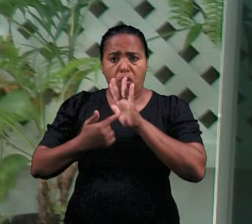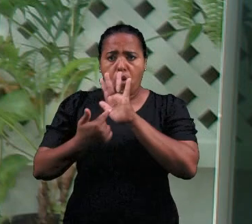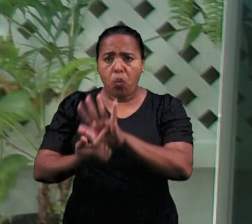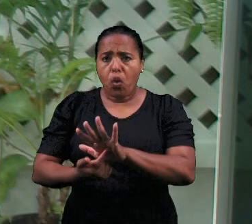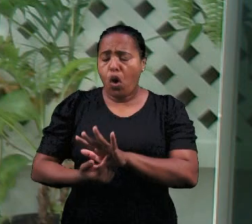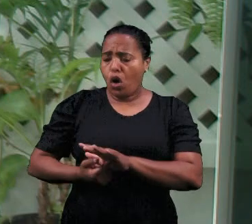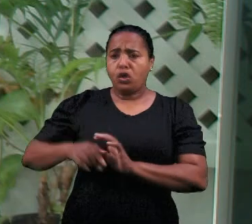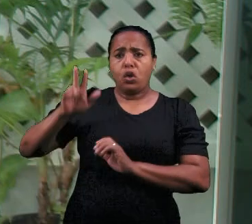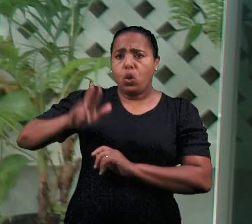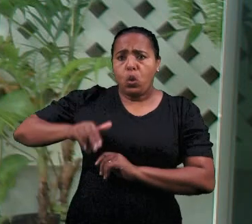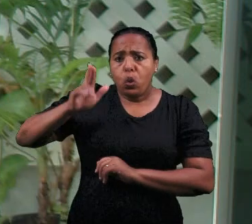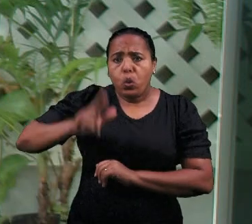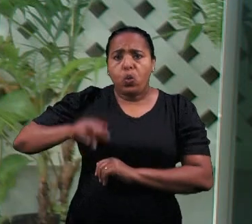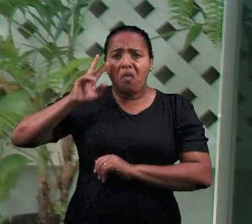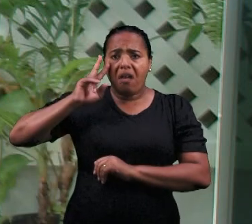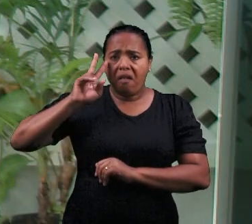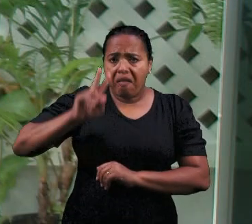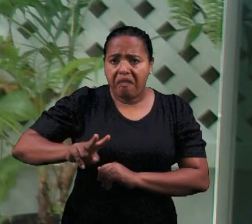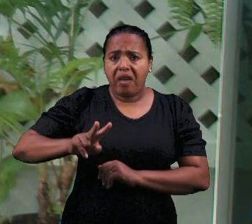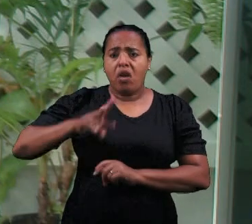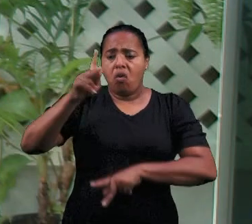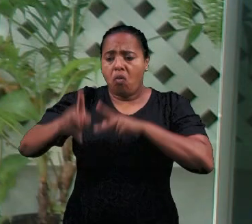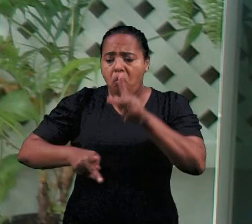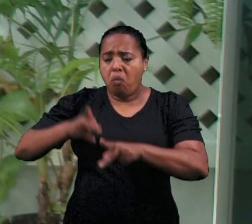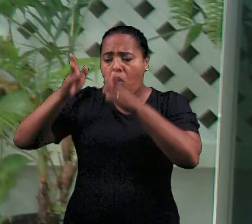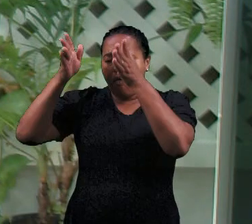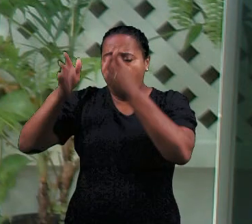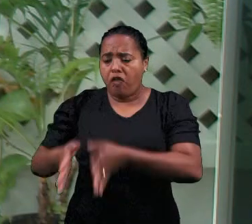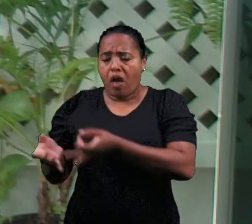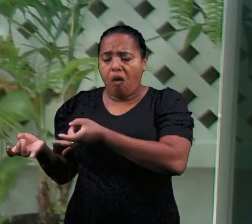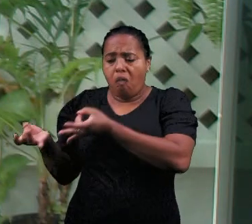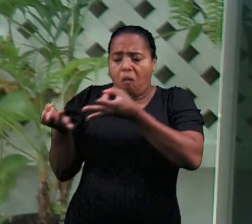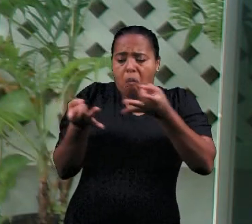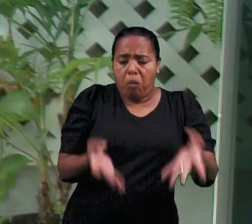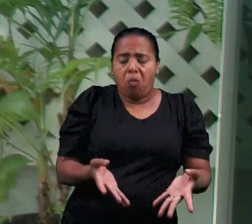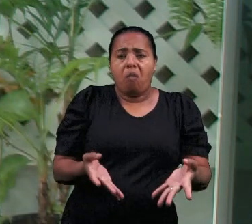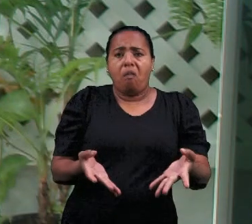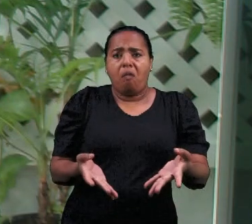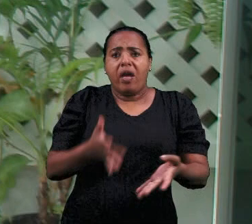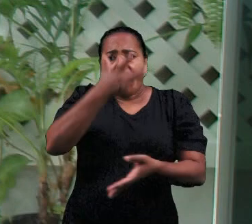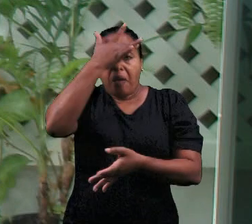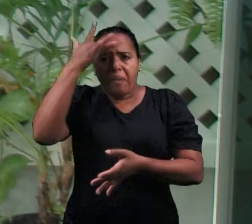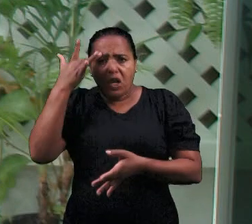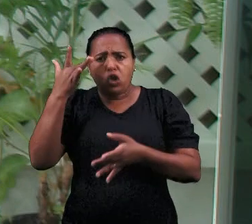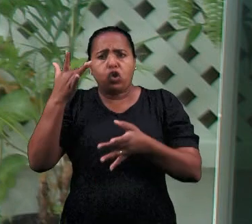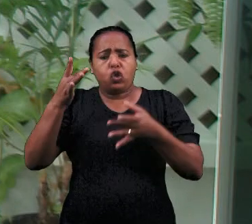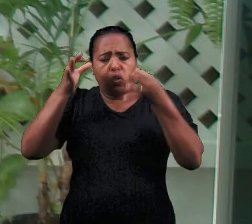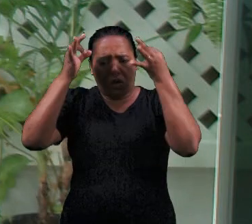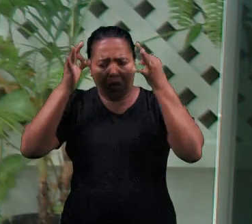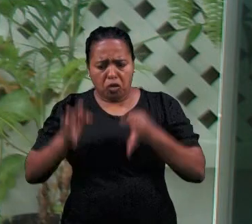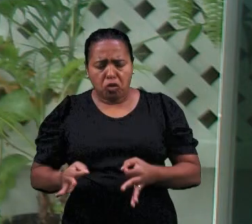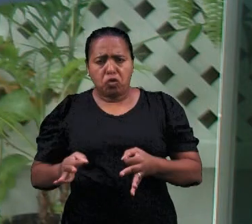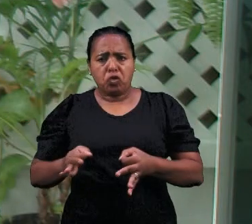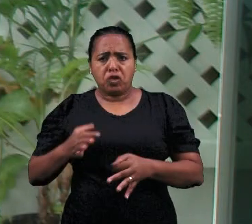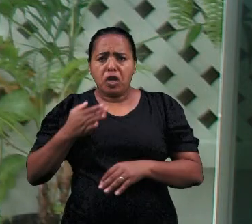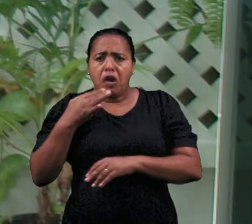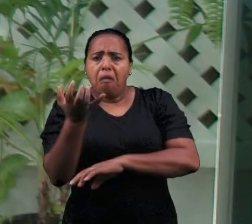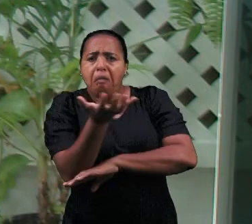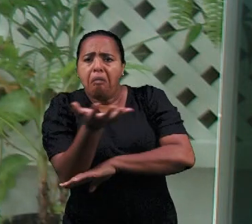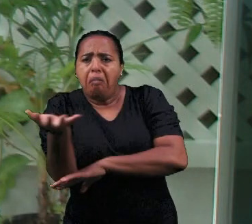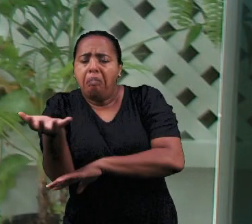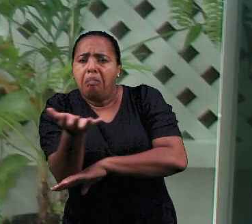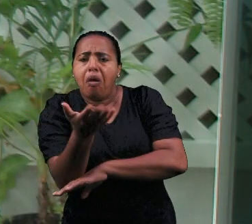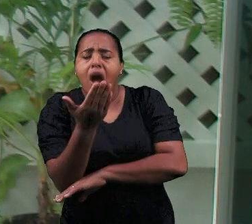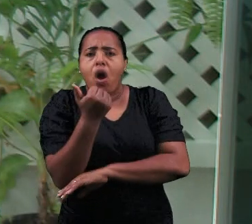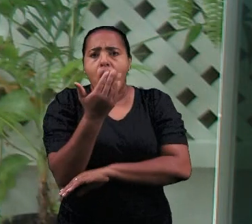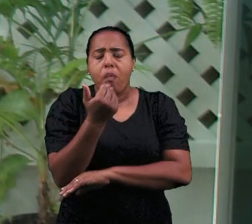notable. La parole de Dieu dit, j'ai jamais vu le juste est, est, est désemparé,